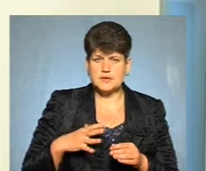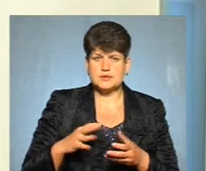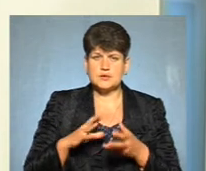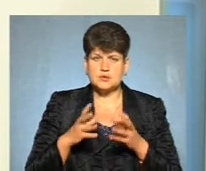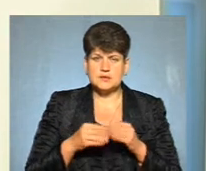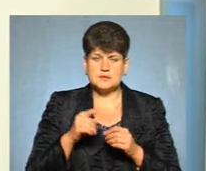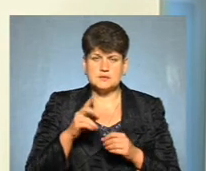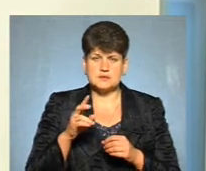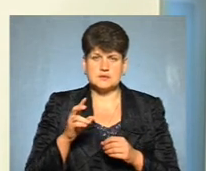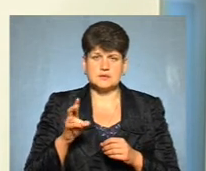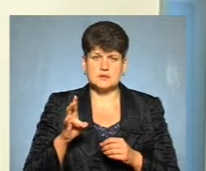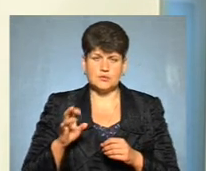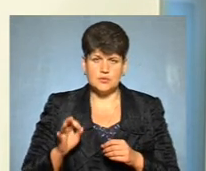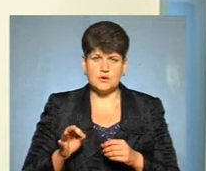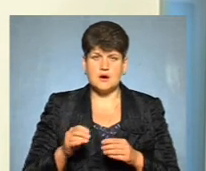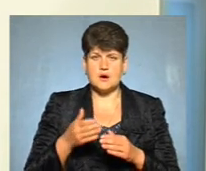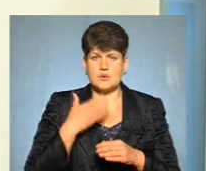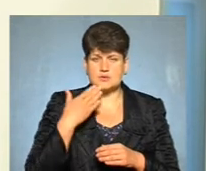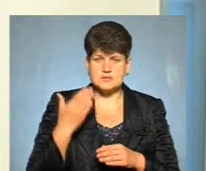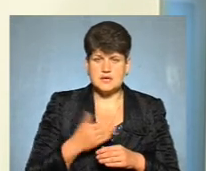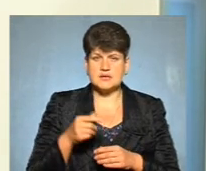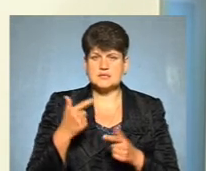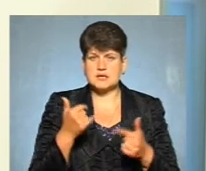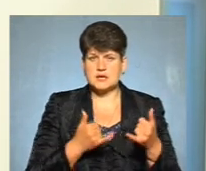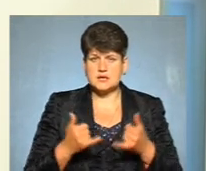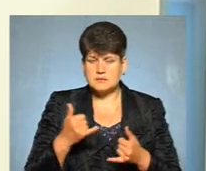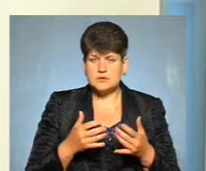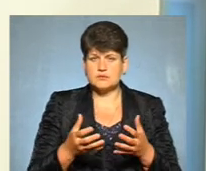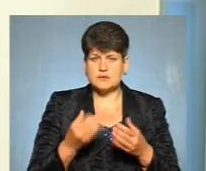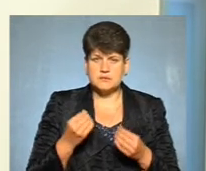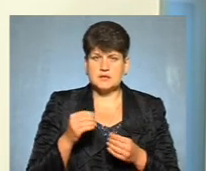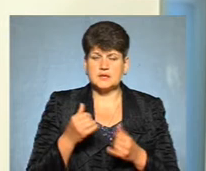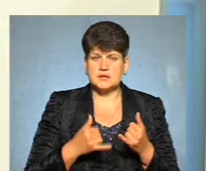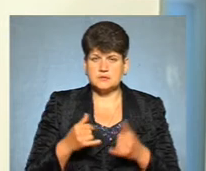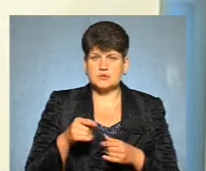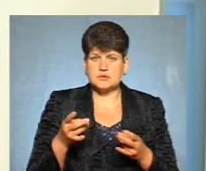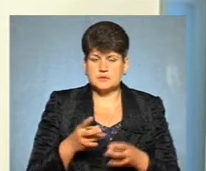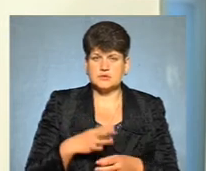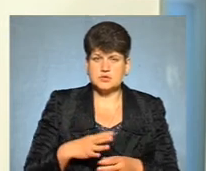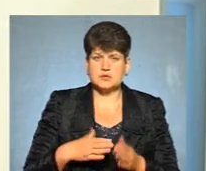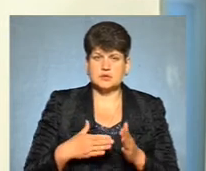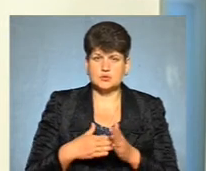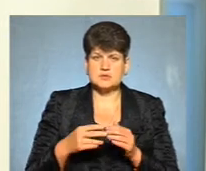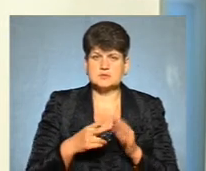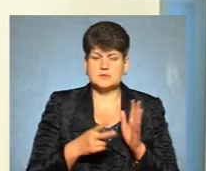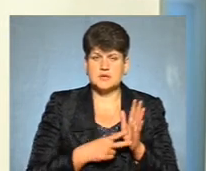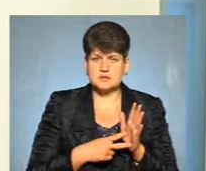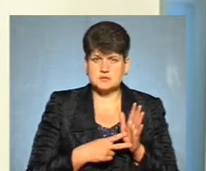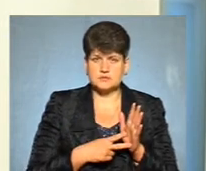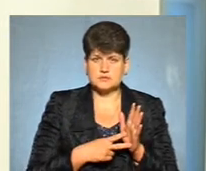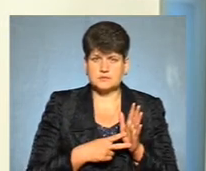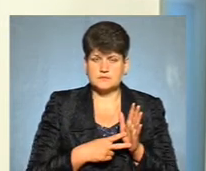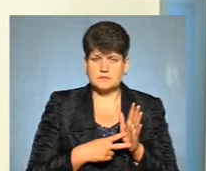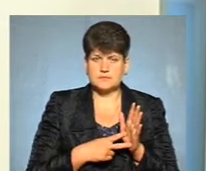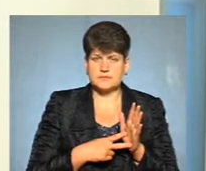тестування, а останнє тестування з хімії, якщо вони обрали хімію ДПА, то зрозуміло, що треба чекати до 17-го, та